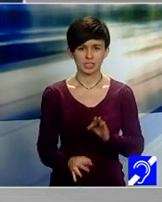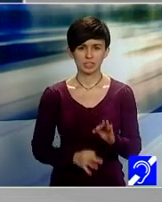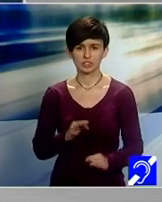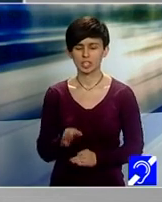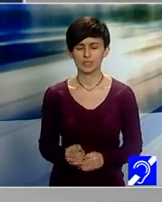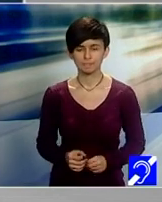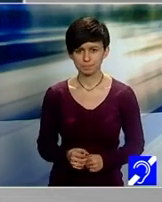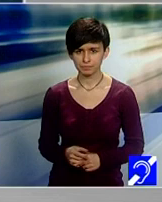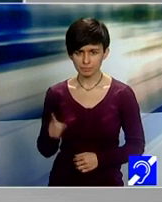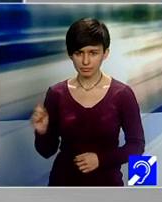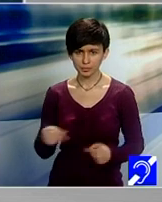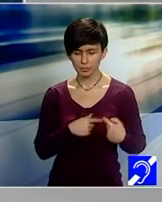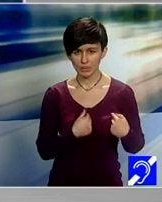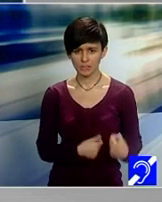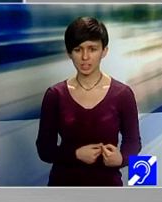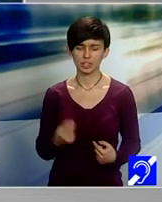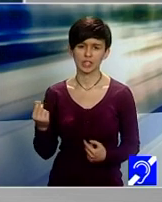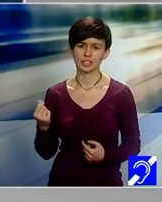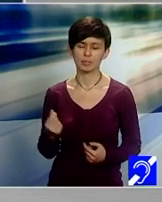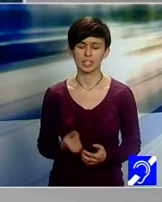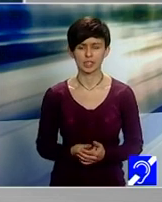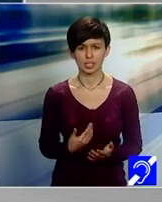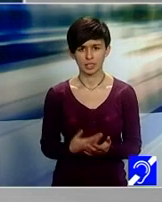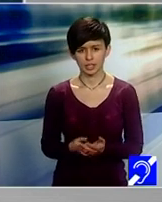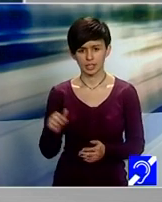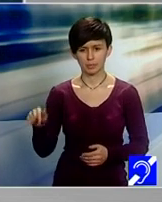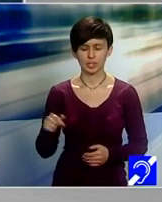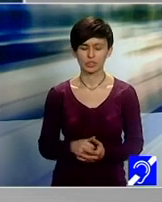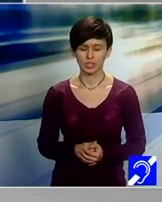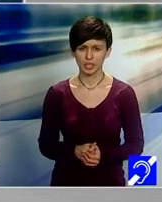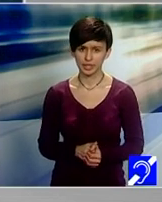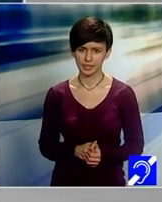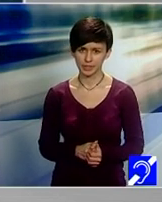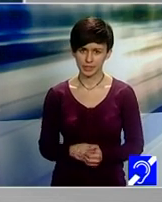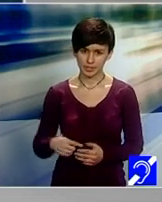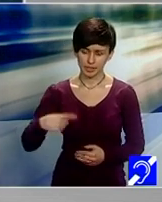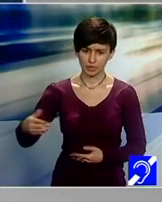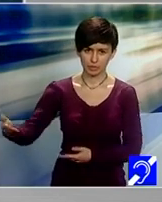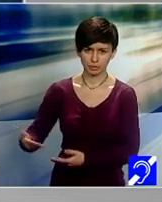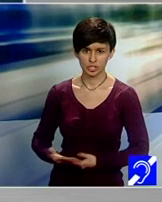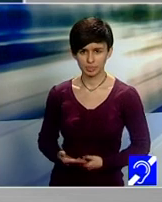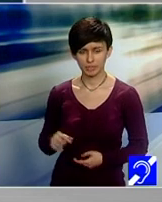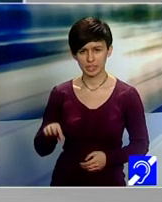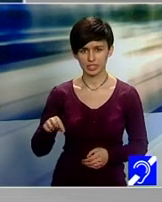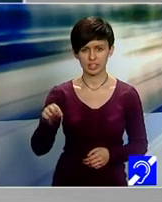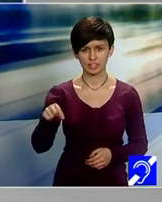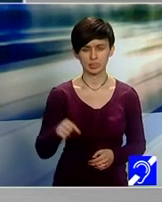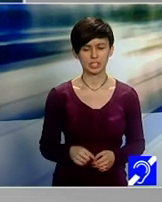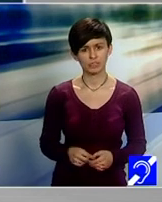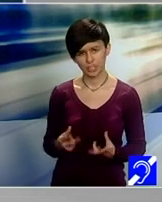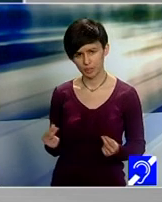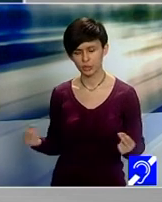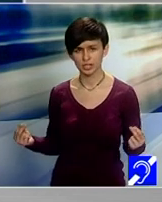ban, fiindcă mă gândesc că odată ce primesc aceste semințe, la rândul lor o să multiplice și o să dea